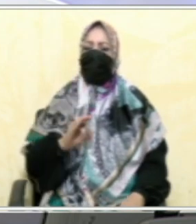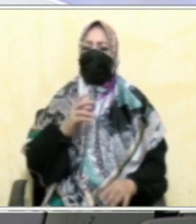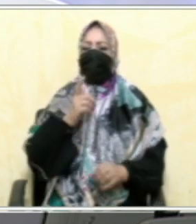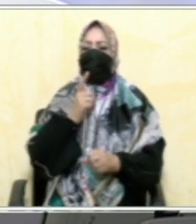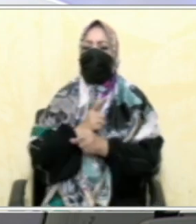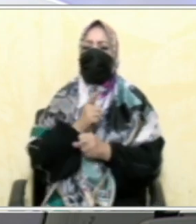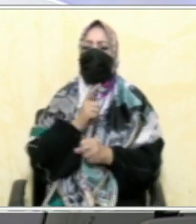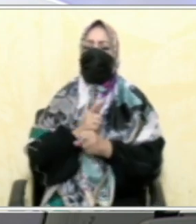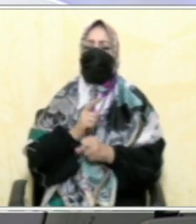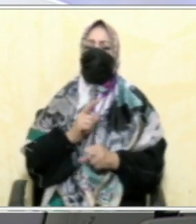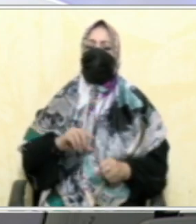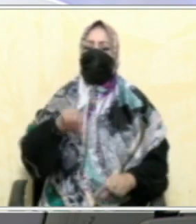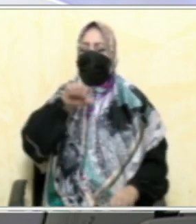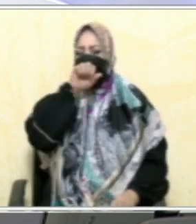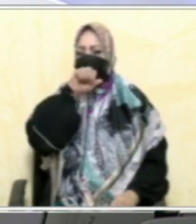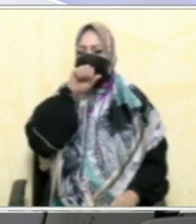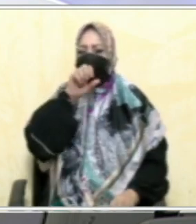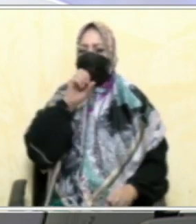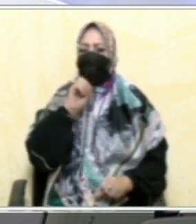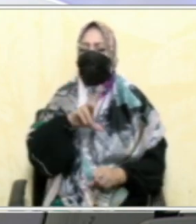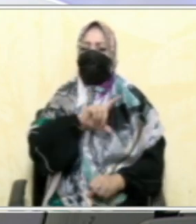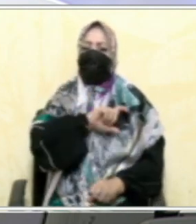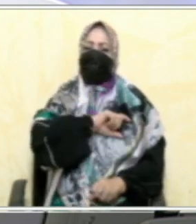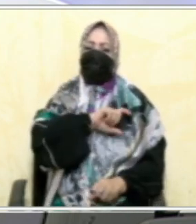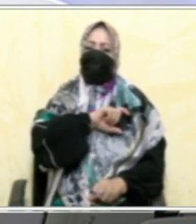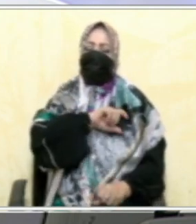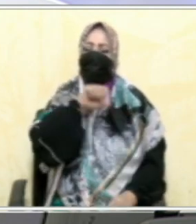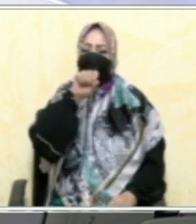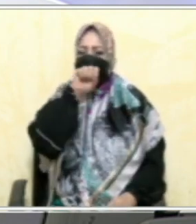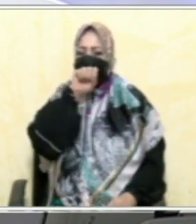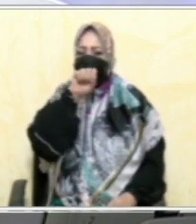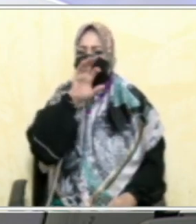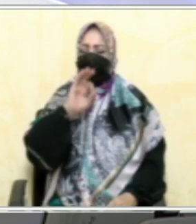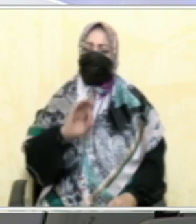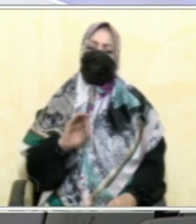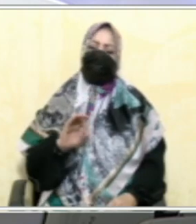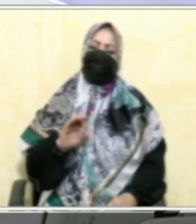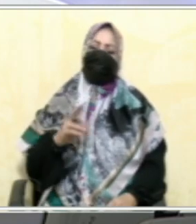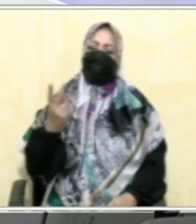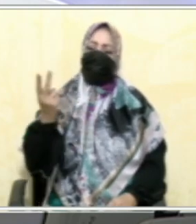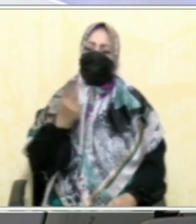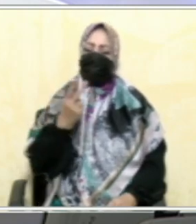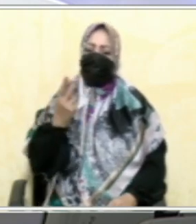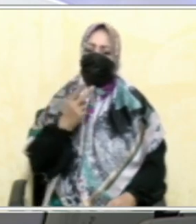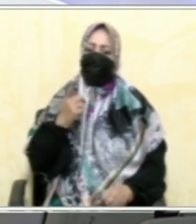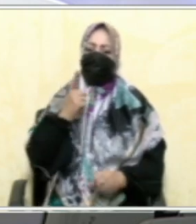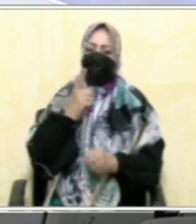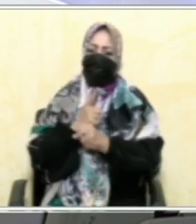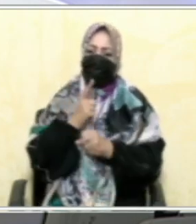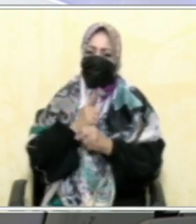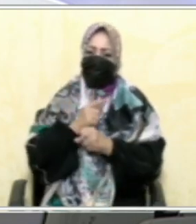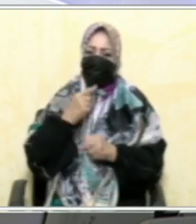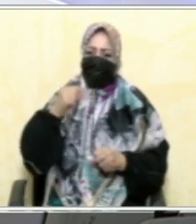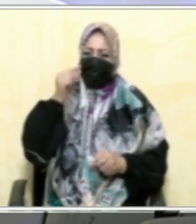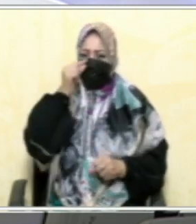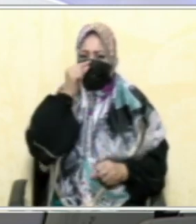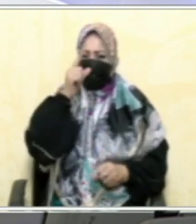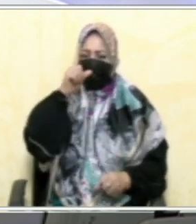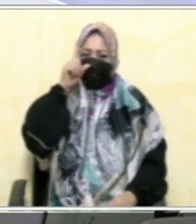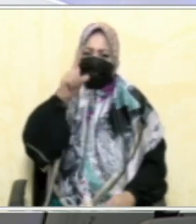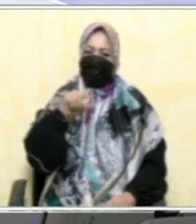مدرسة القرآن وطالبة القرآن لها أن تمس المصحف استثناء من الأصل العام.